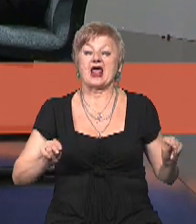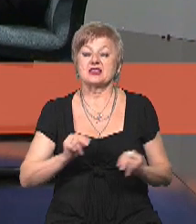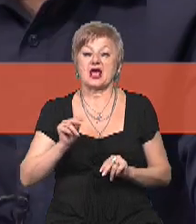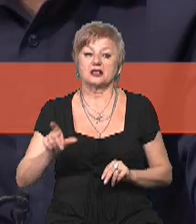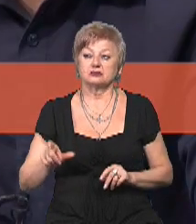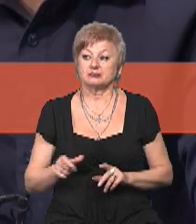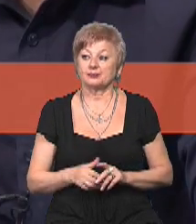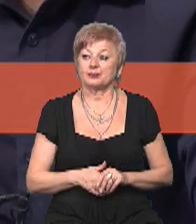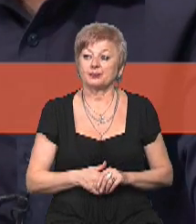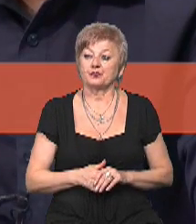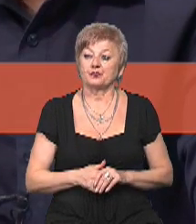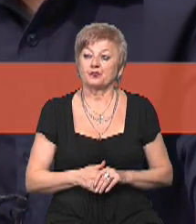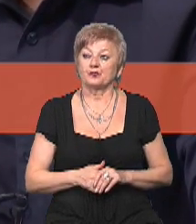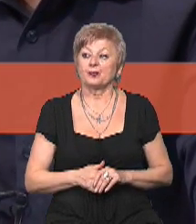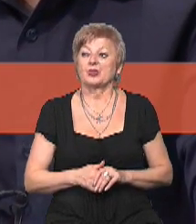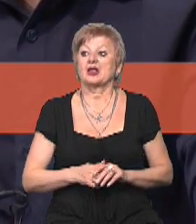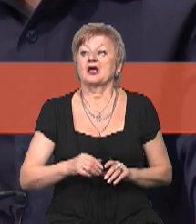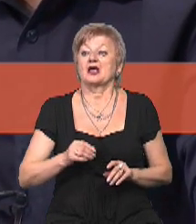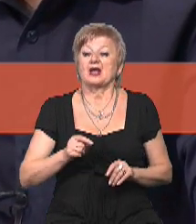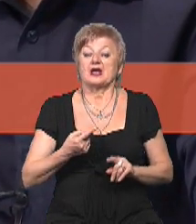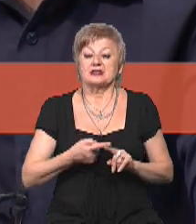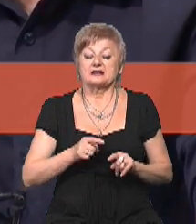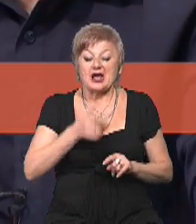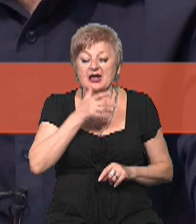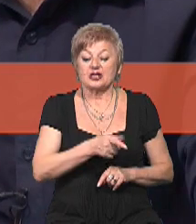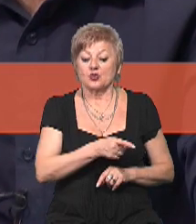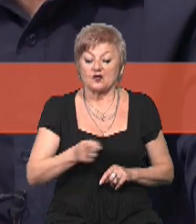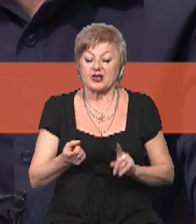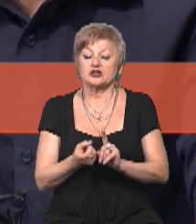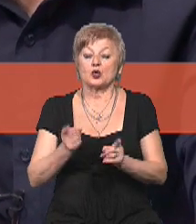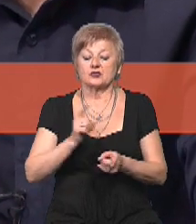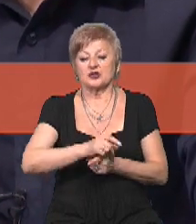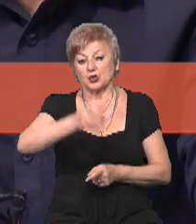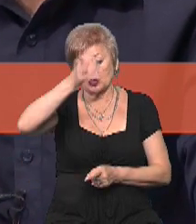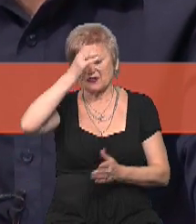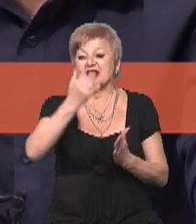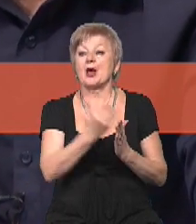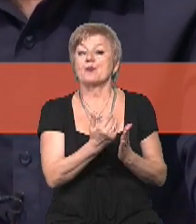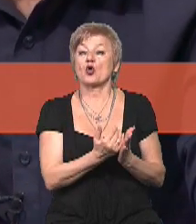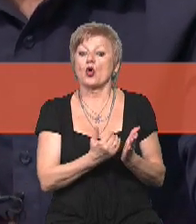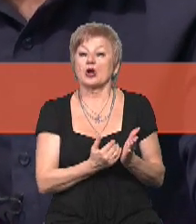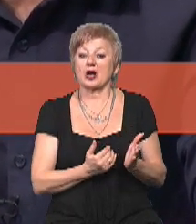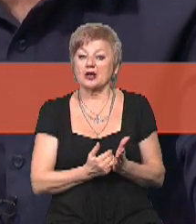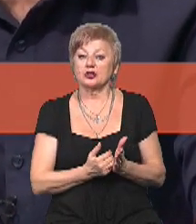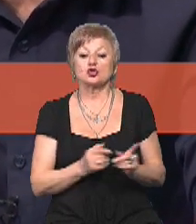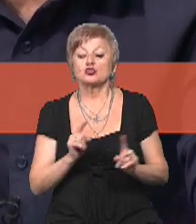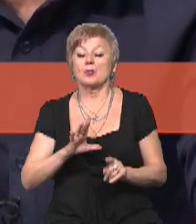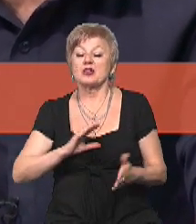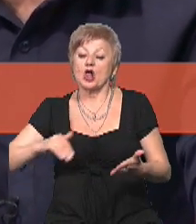А як за цей час змінилися освітні програми? Які відбулися